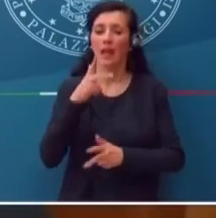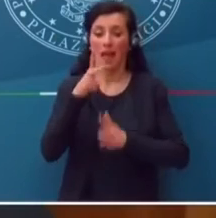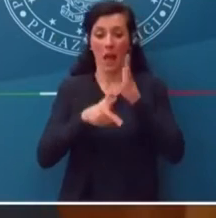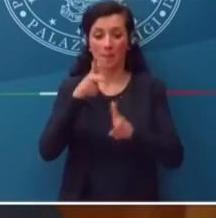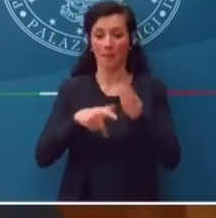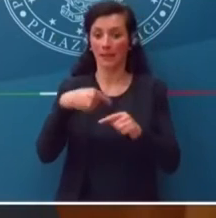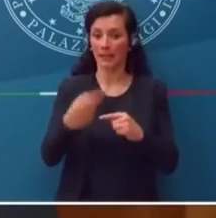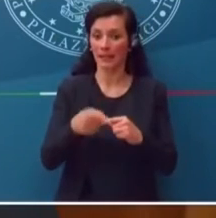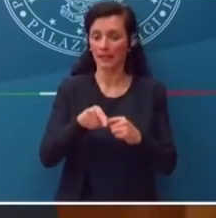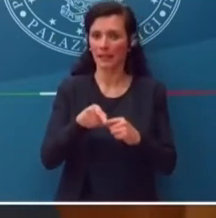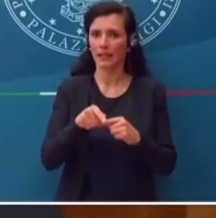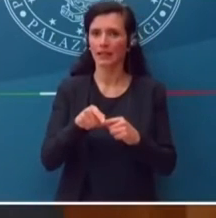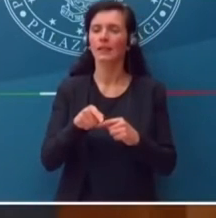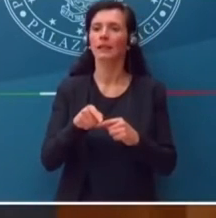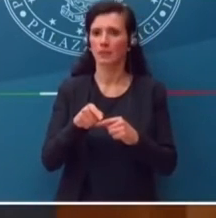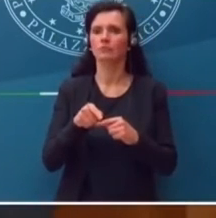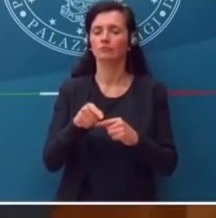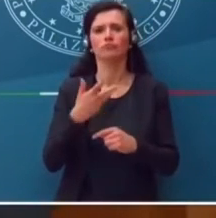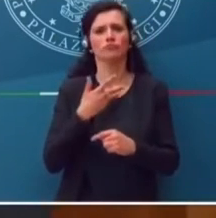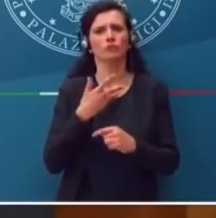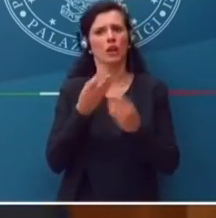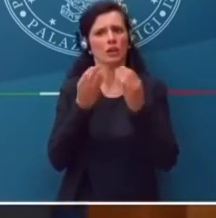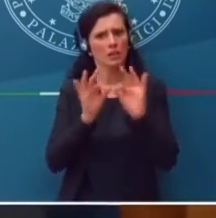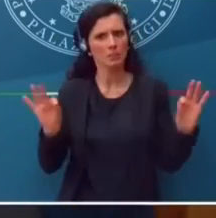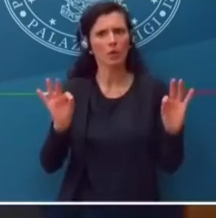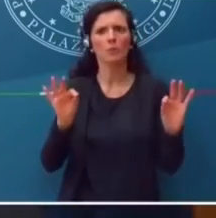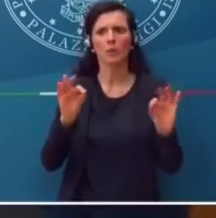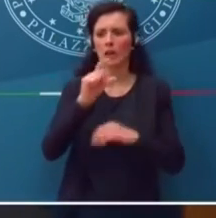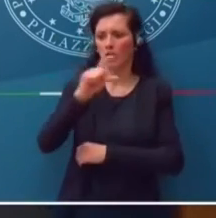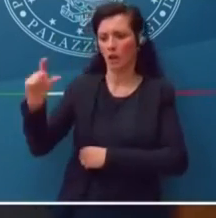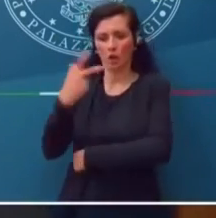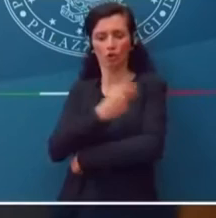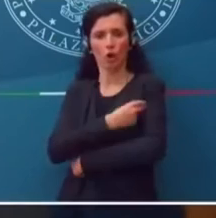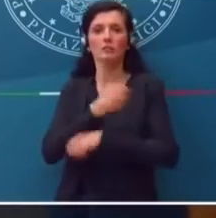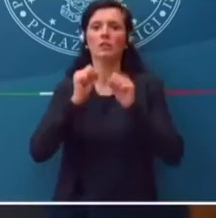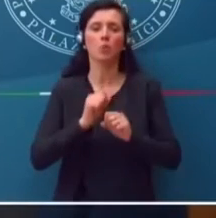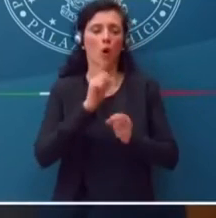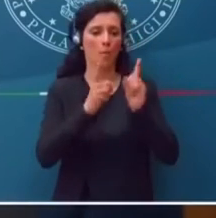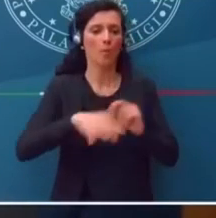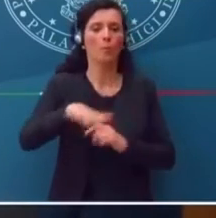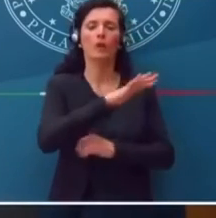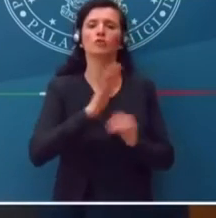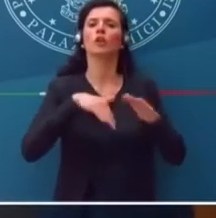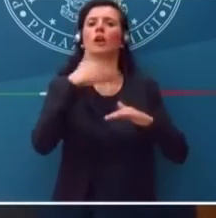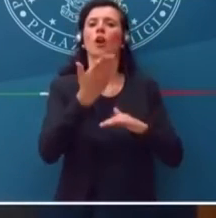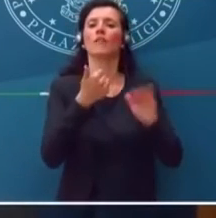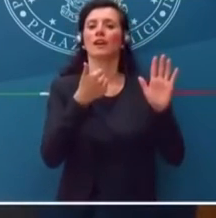disponibili un numero sufficiente di dosi per vaccinare tutta la popolazione over 70 e che alla vaccinazione